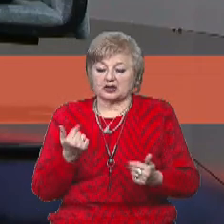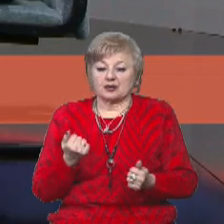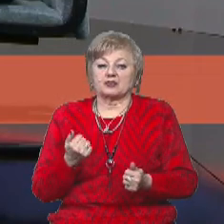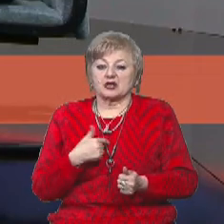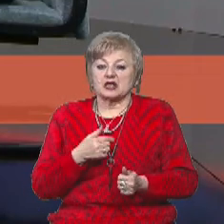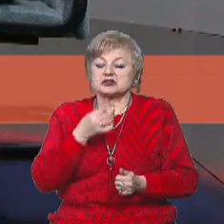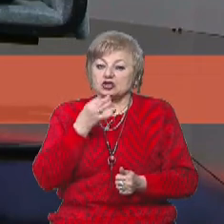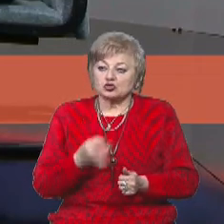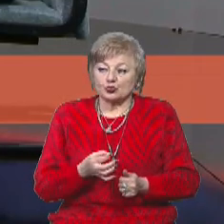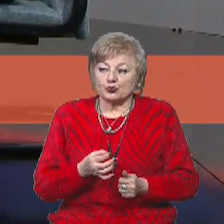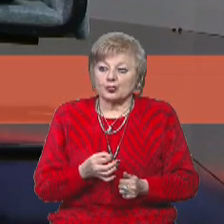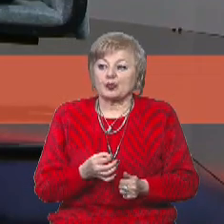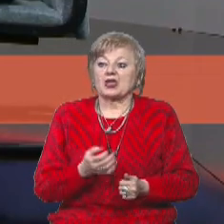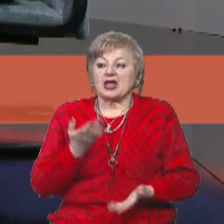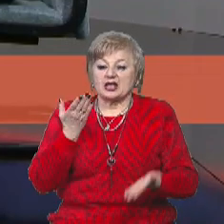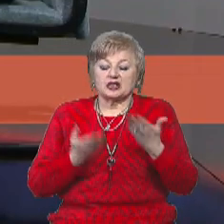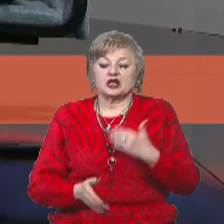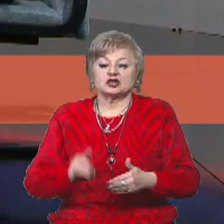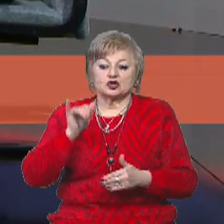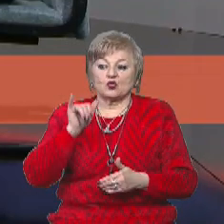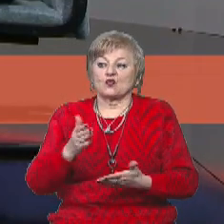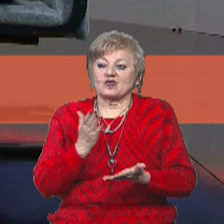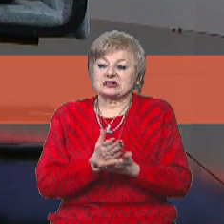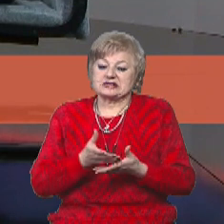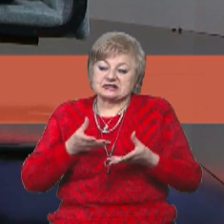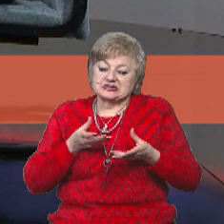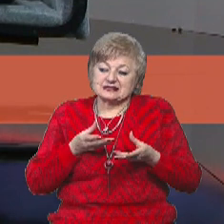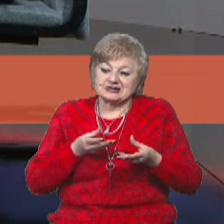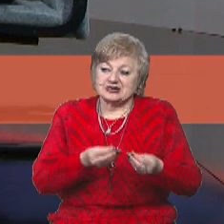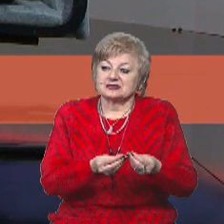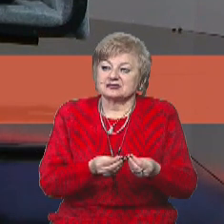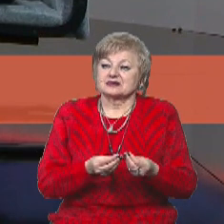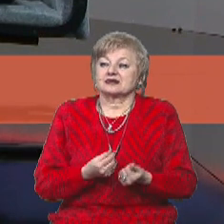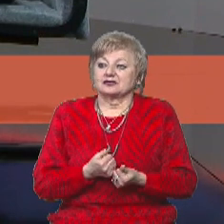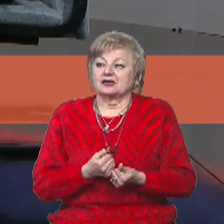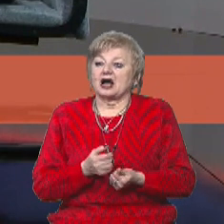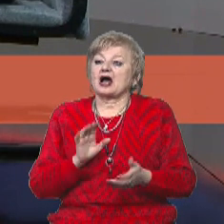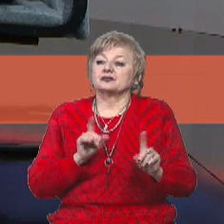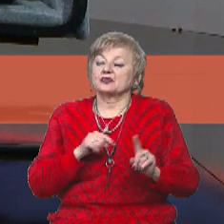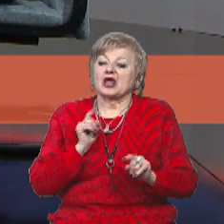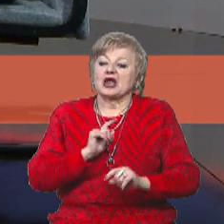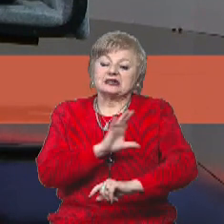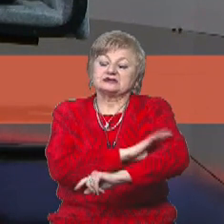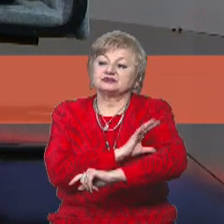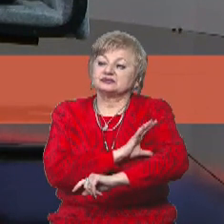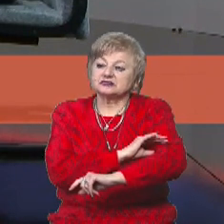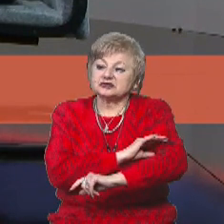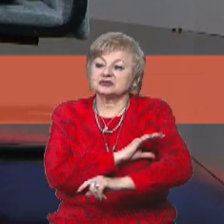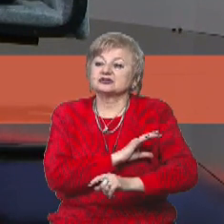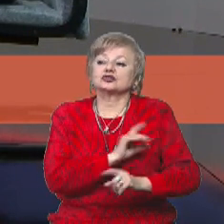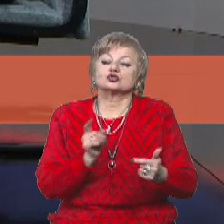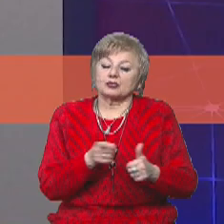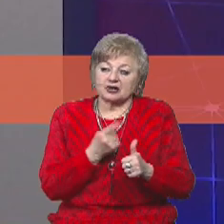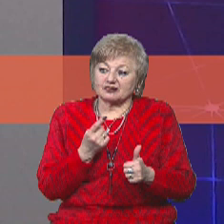коротко. Якщо у вас є тиск, ну, там, да, або температура, то треба що